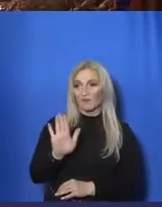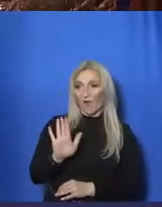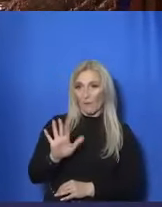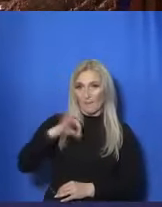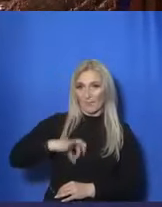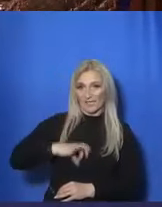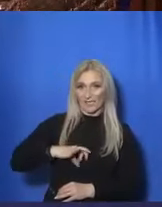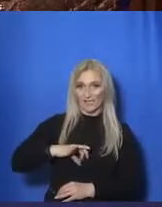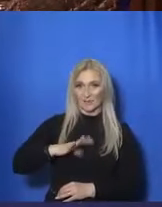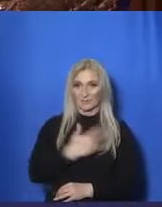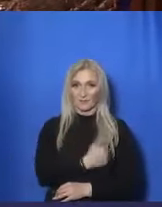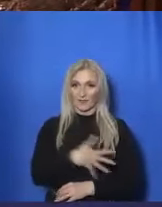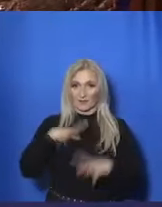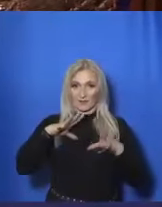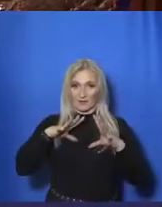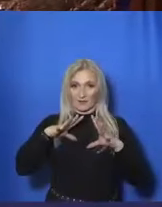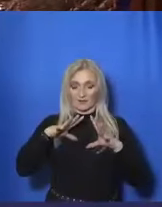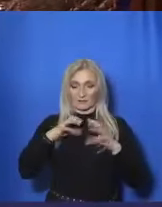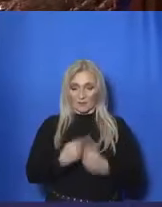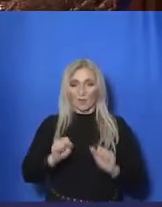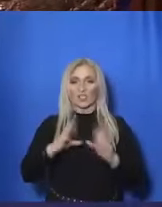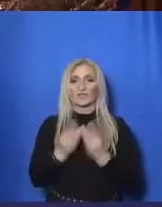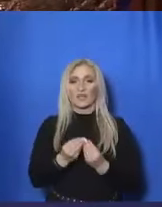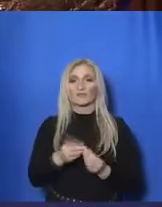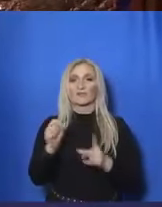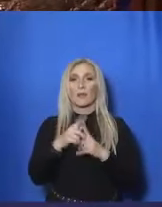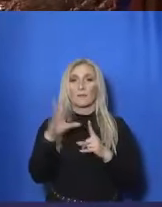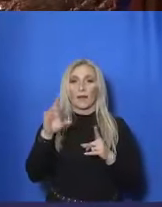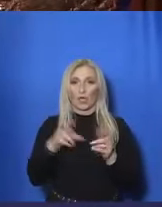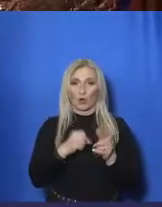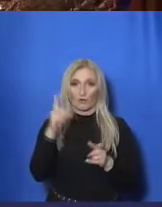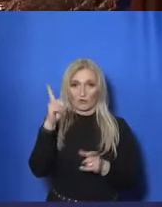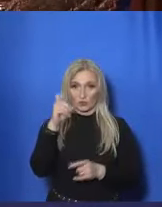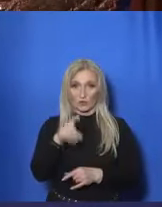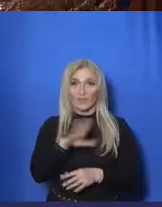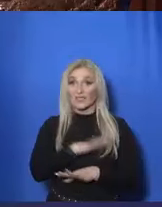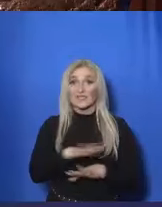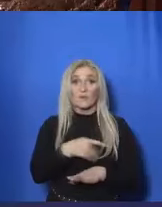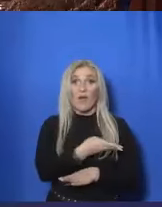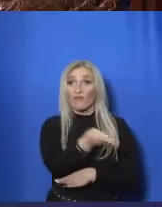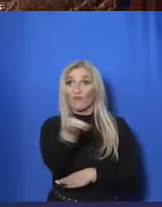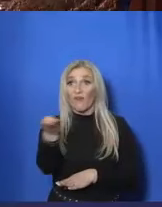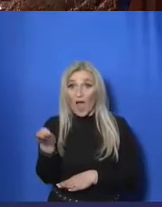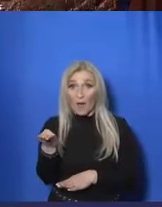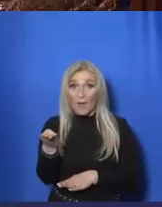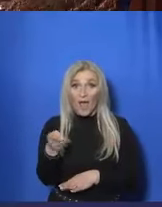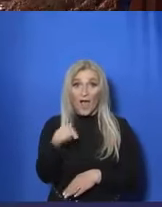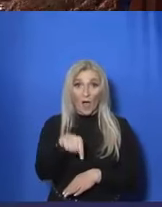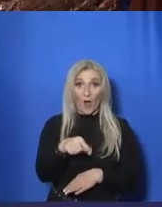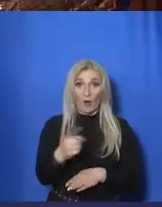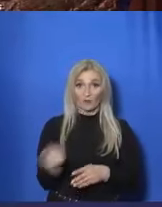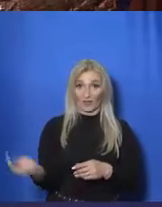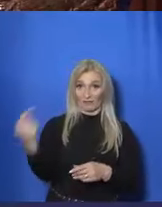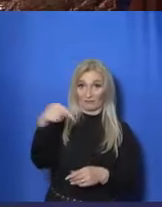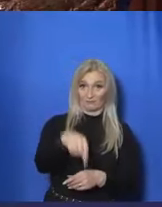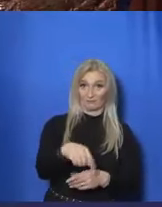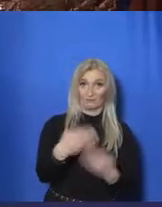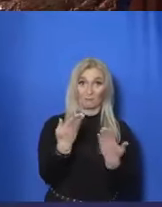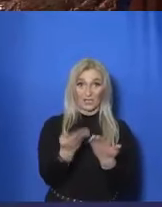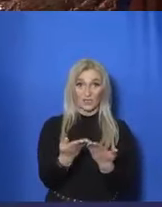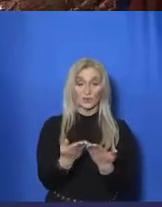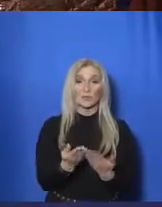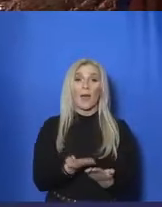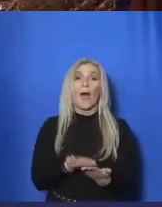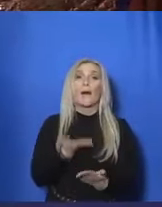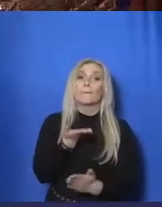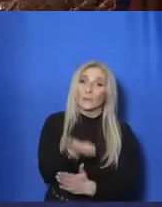Hrvatske demokratske zajednice, dragi Andreje Plenkoviću, i svima vama ovdje nazočnima